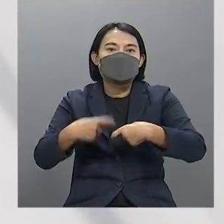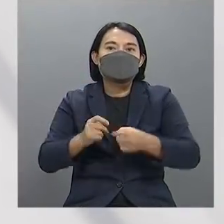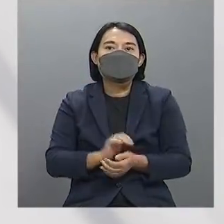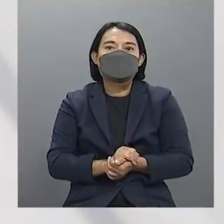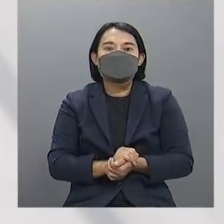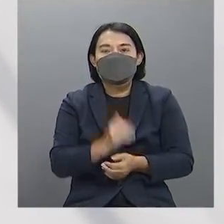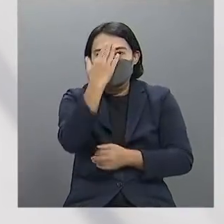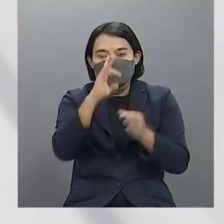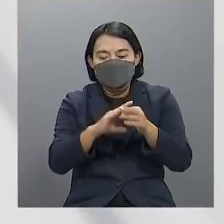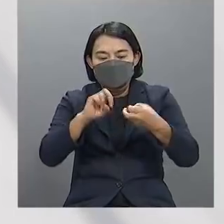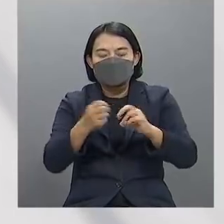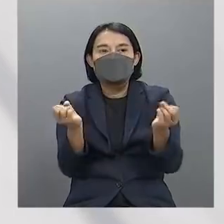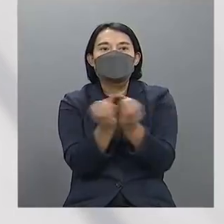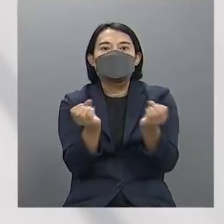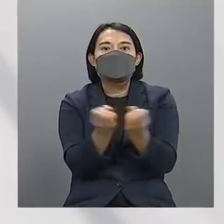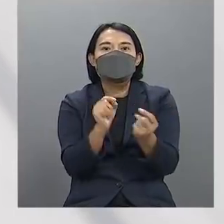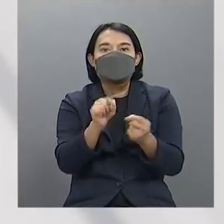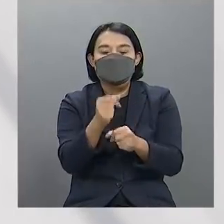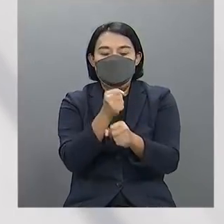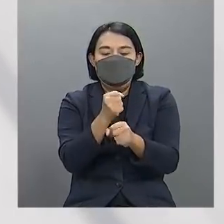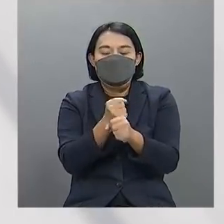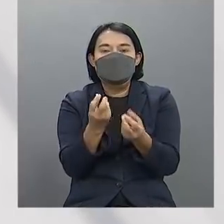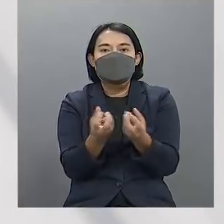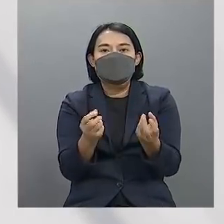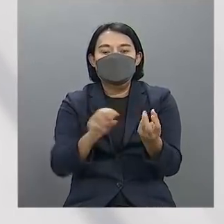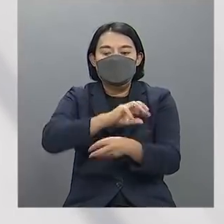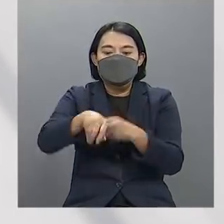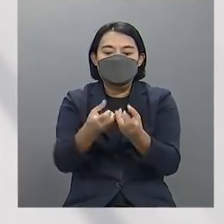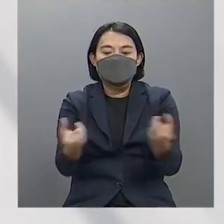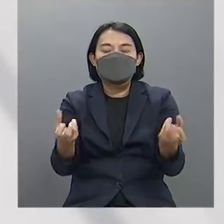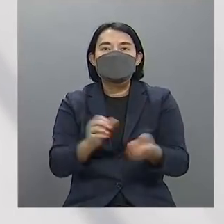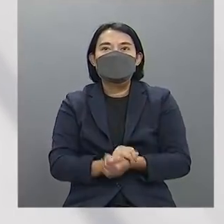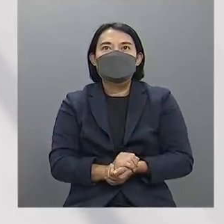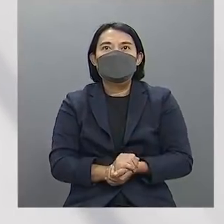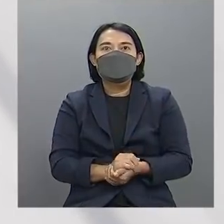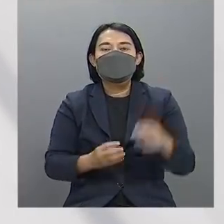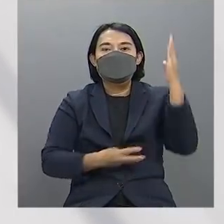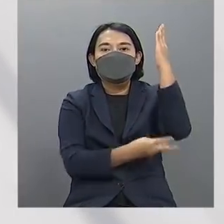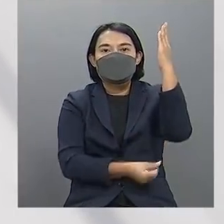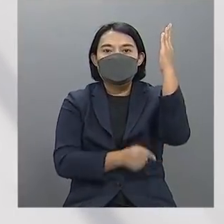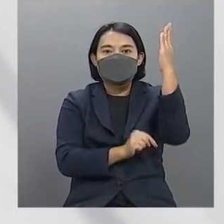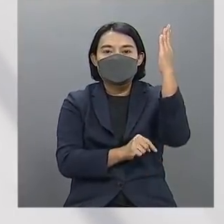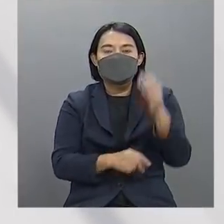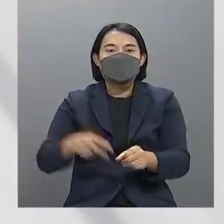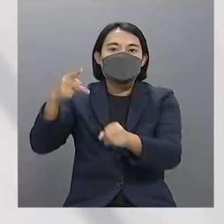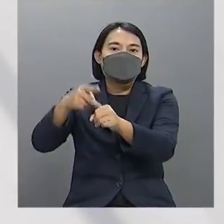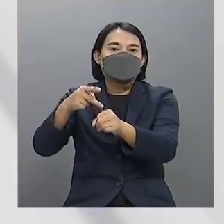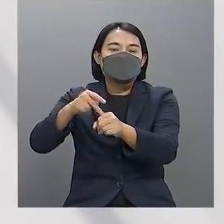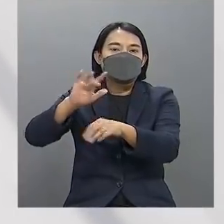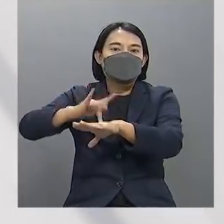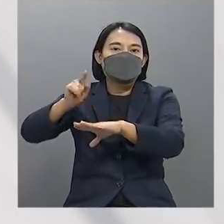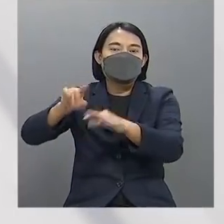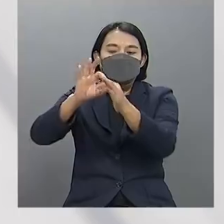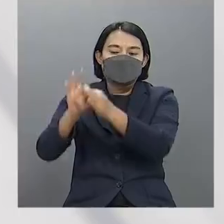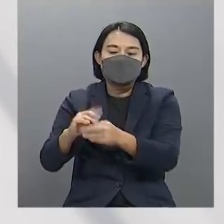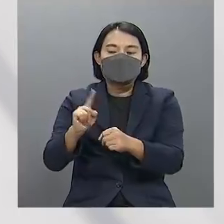กับต้นทุนการผลิตที่สำคัญก็คือกระบวนการผลิตปุ๋ยก็ต้องใช้ก๊าซธรรมชาติอีกค่ะวนมาเป็นห่วงโซ่สำคัญเลย